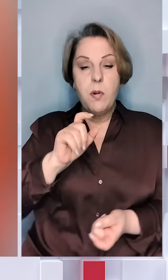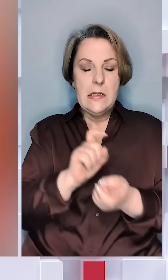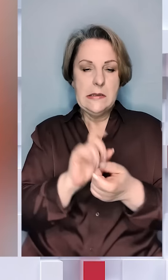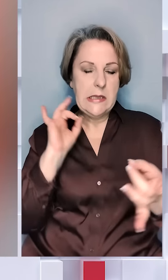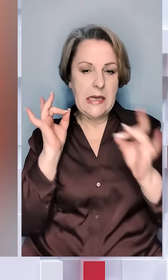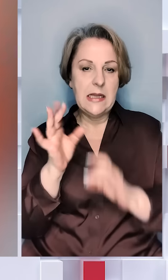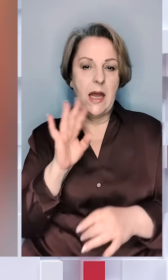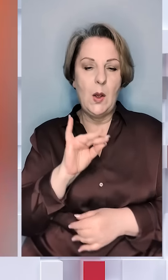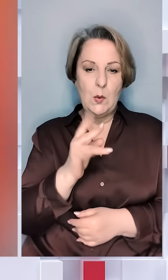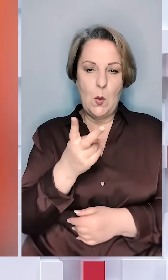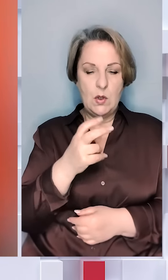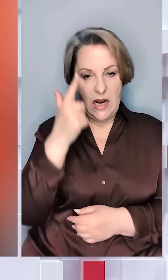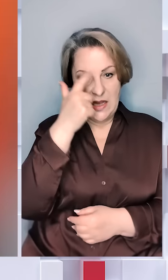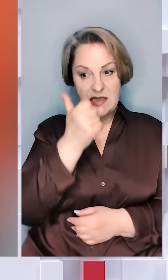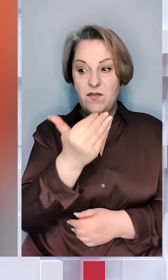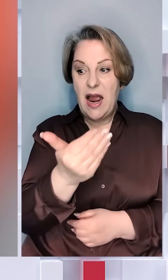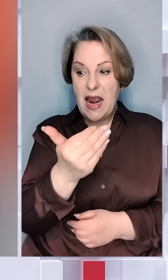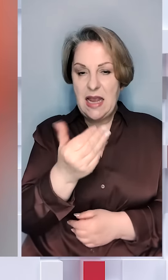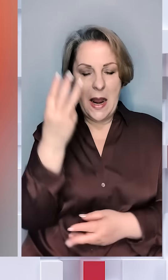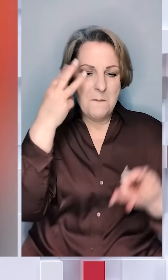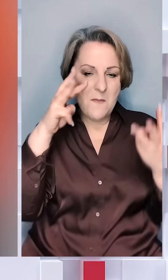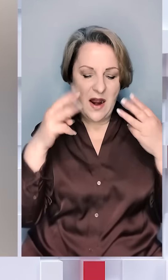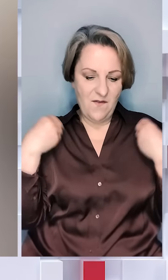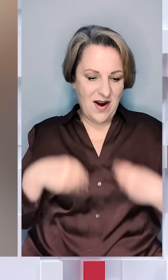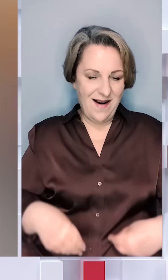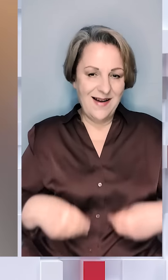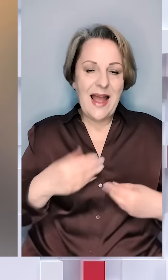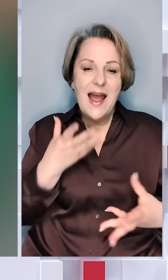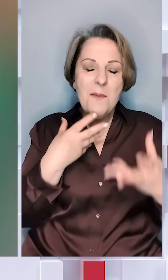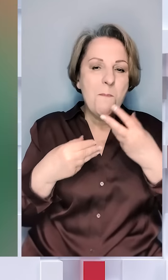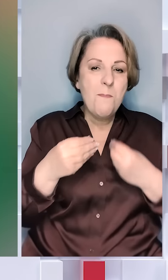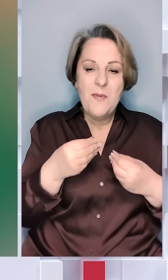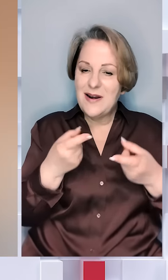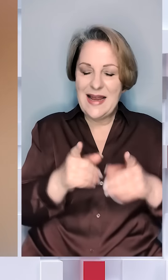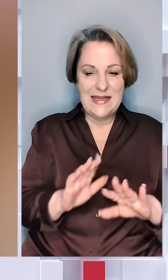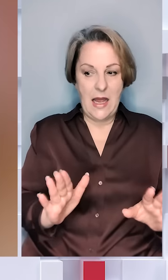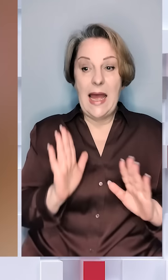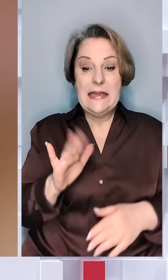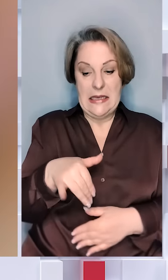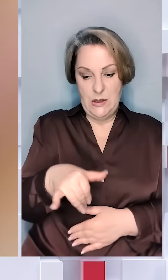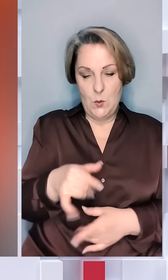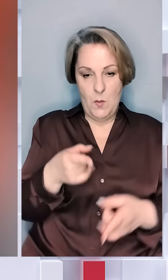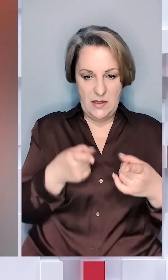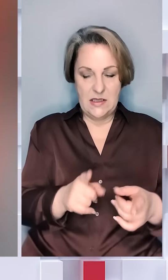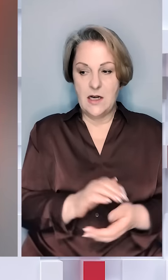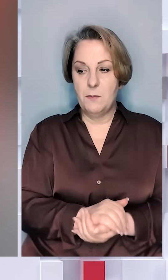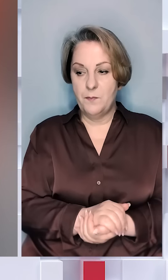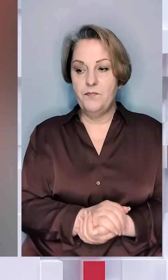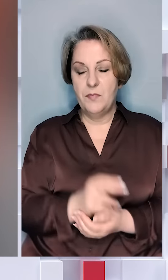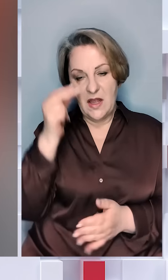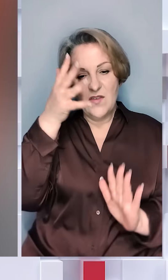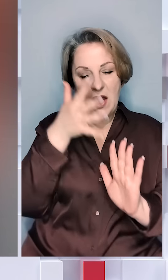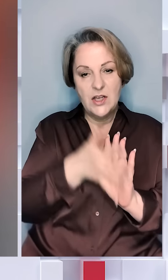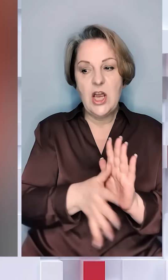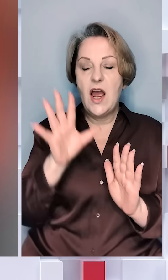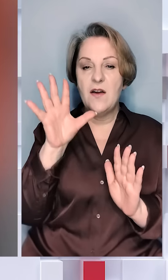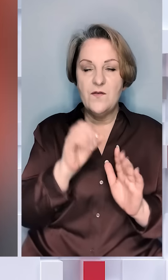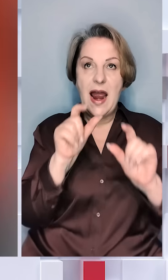після скандалу Юлія Дрига заявила, її лакшері вбрання начебто підробка. Тільки сумка, мовляв, справжня. Вивчатиме